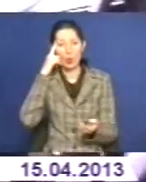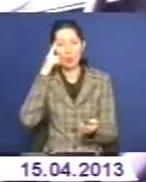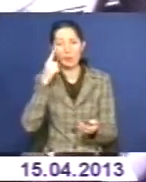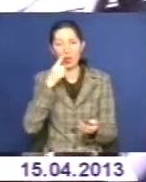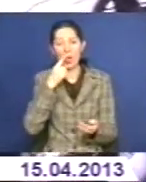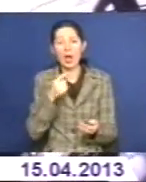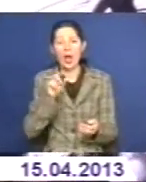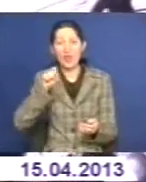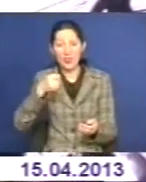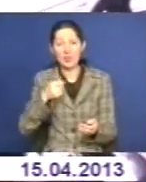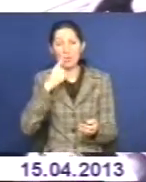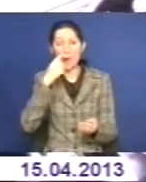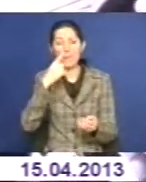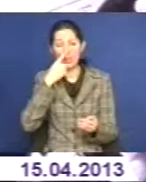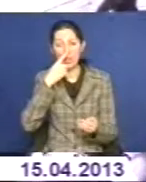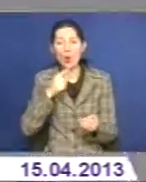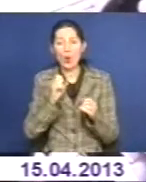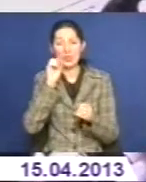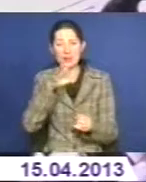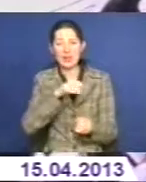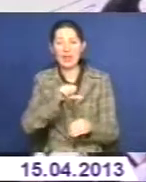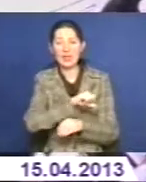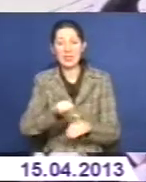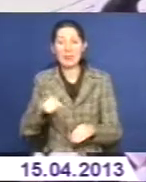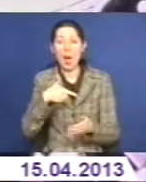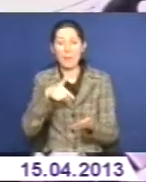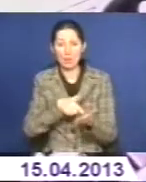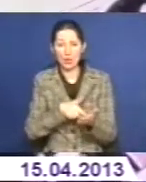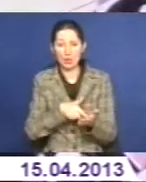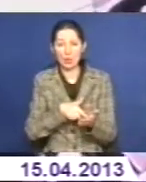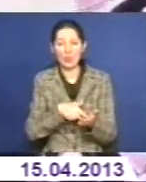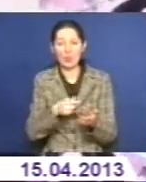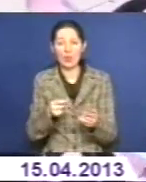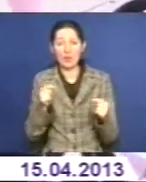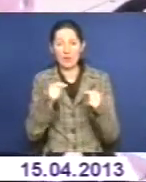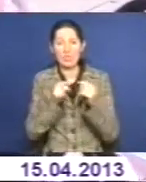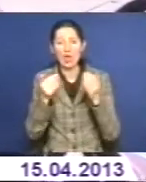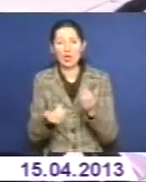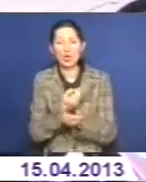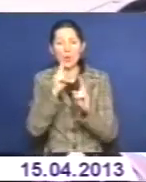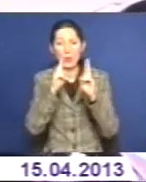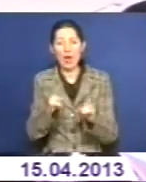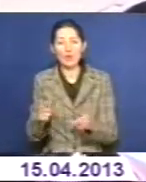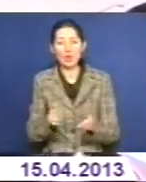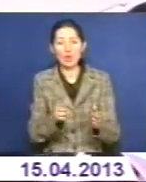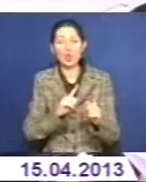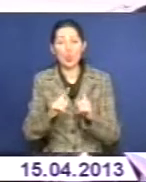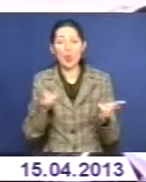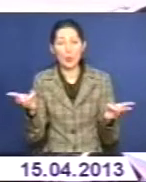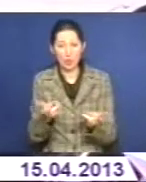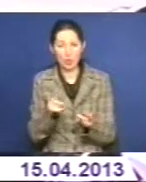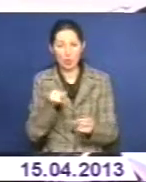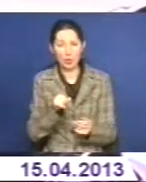ближнього світла в даному випадку за містом, як тлумачать нам нові правила дорожнього руху, потрібні, тому